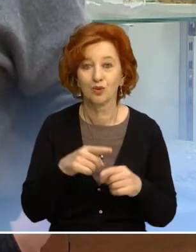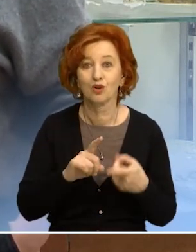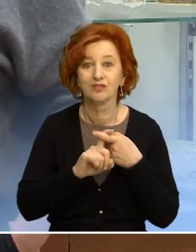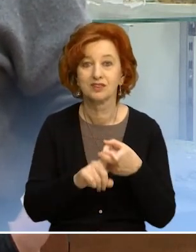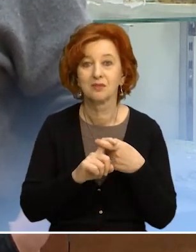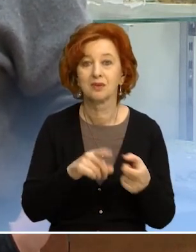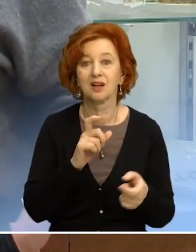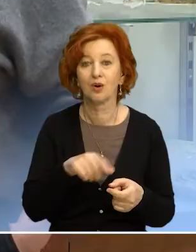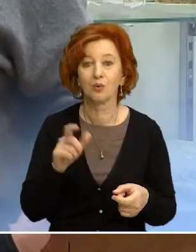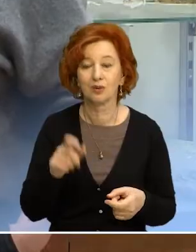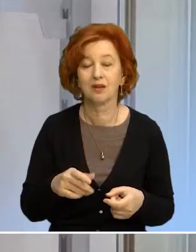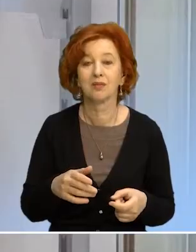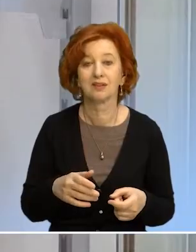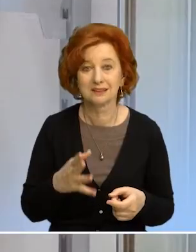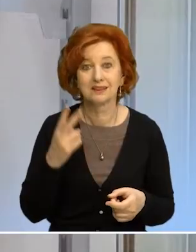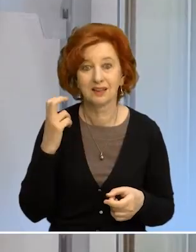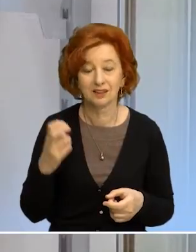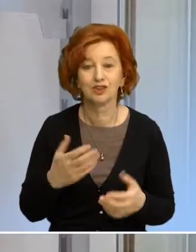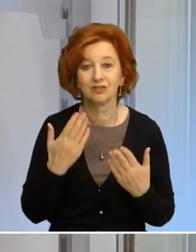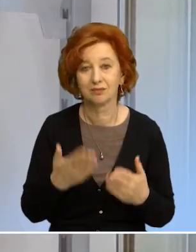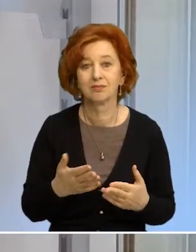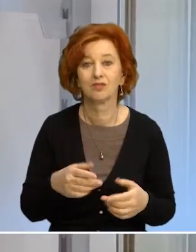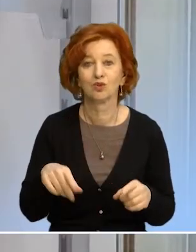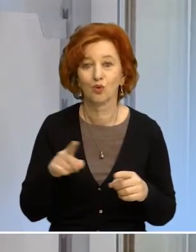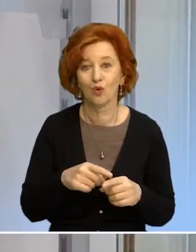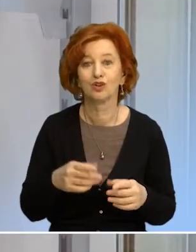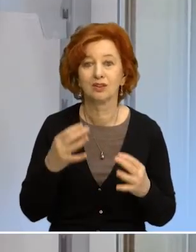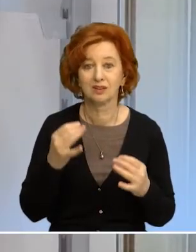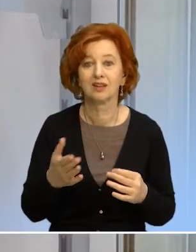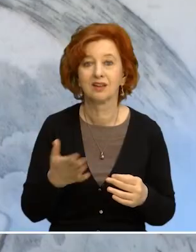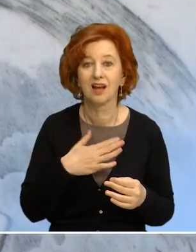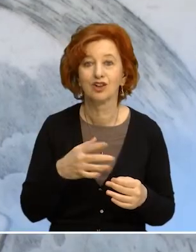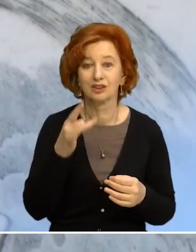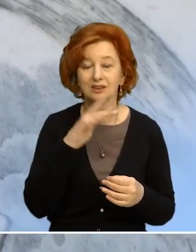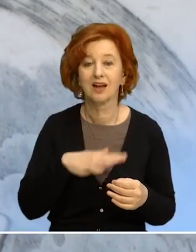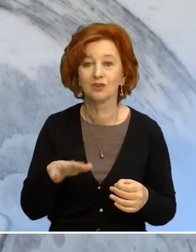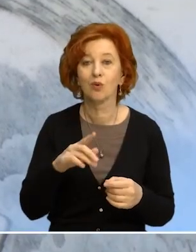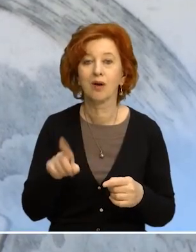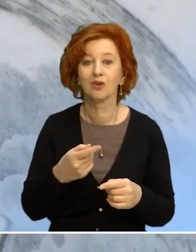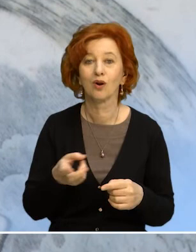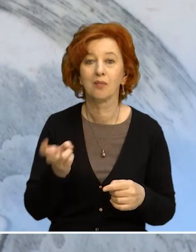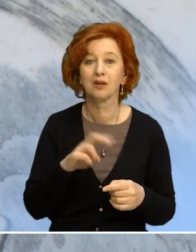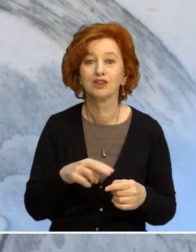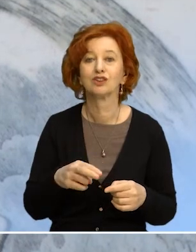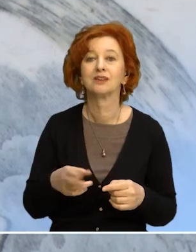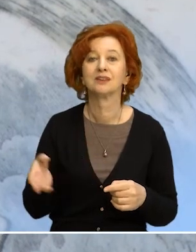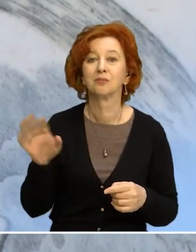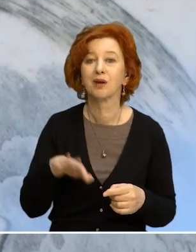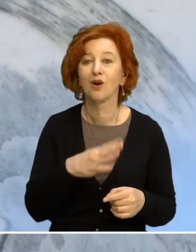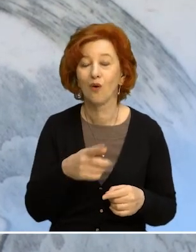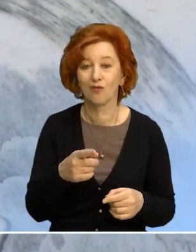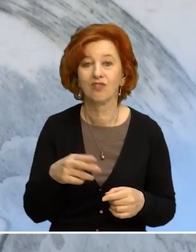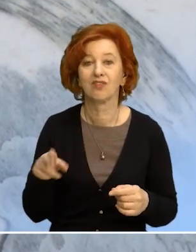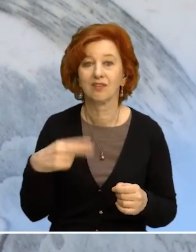которые взаимодействовали здесь и с нашим донским казачеством, и часть, это же запорожские казаки. Наши донцы, которые пришли с берегов Днепра